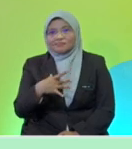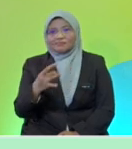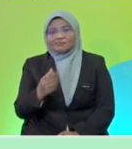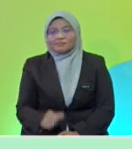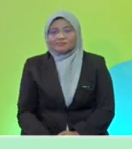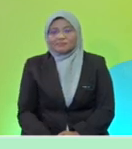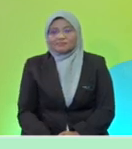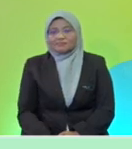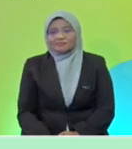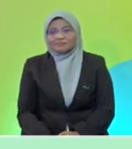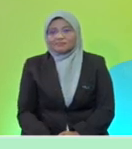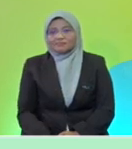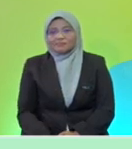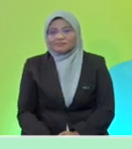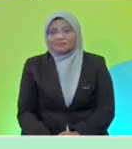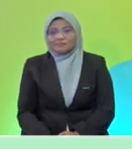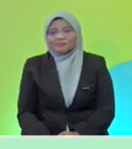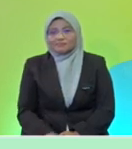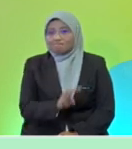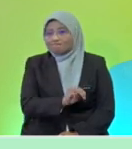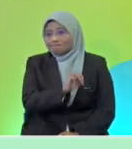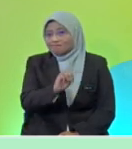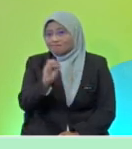yang pertama pilih tabung dulu